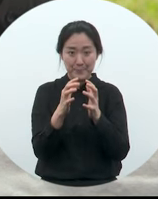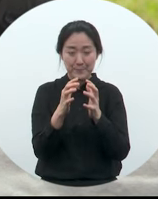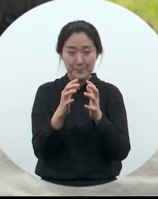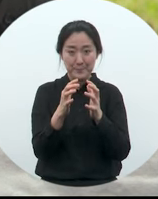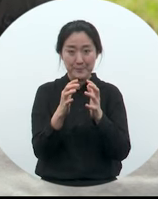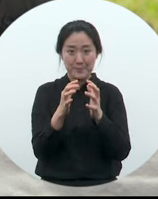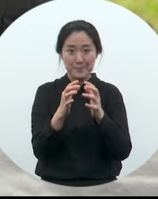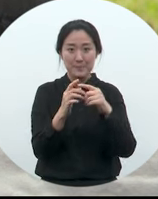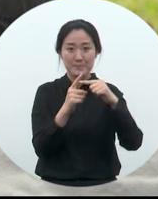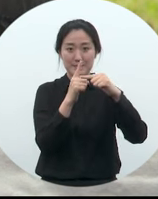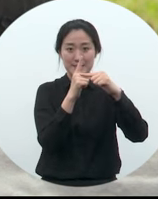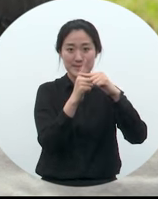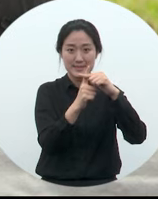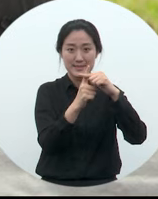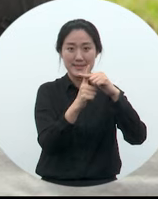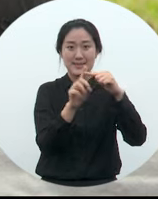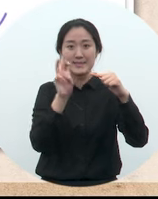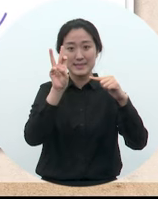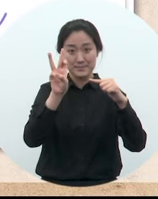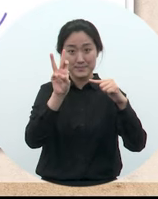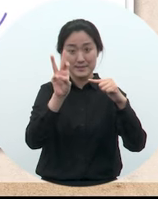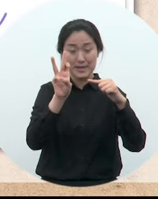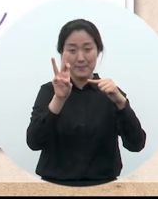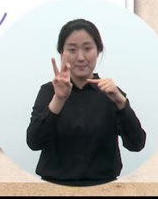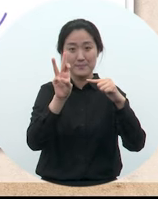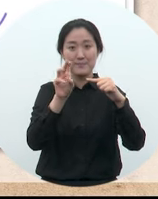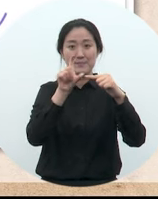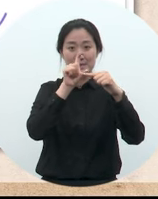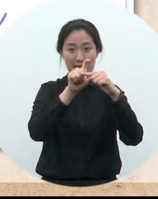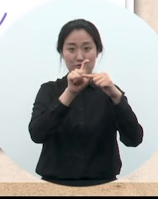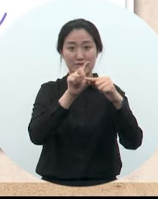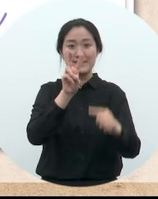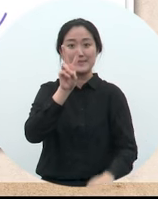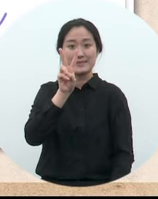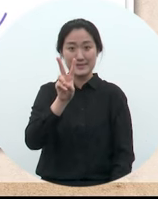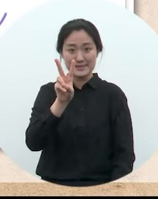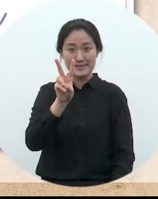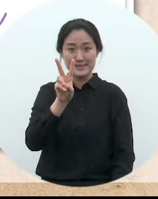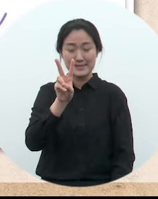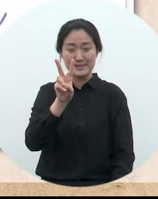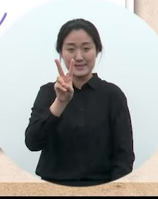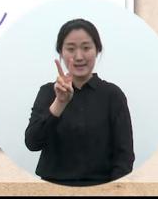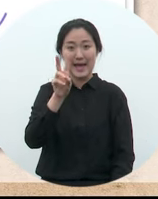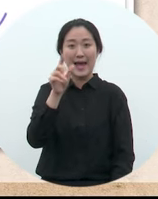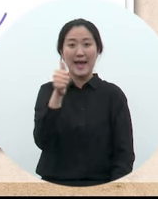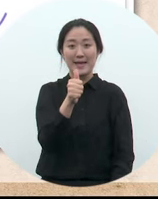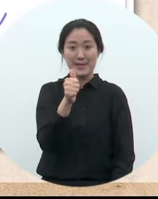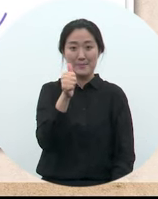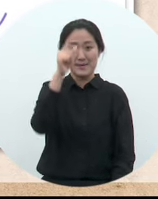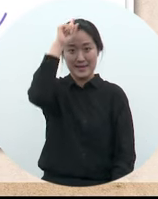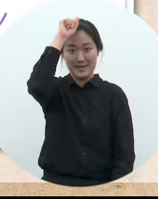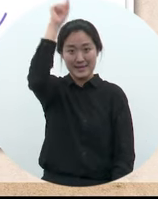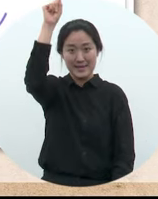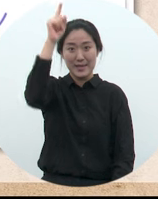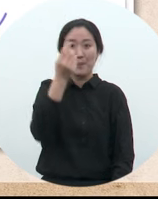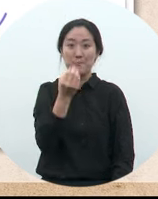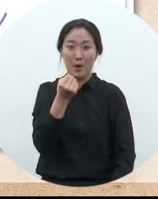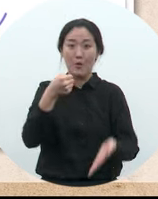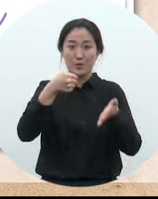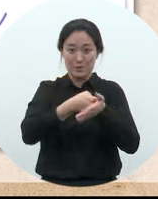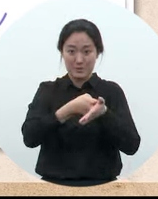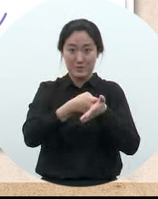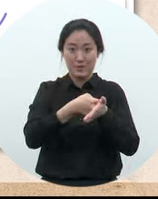아버지의 키에다가 13을 더한 그 수치의 반절이 남자아이의 유전적인